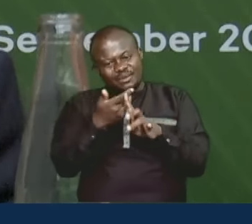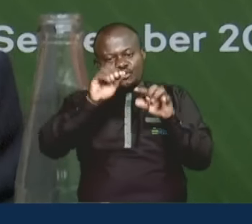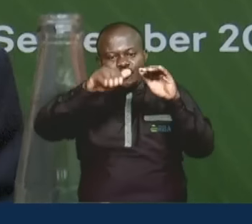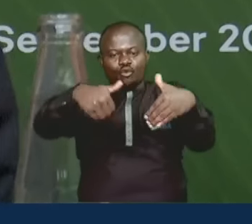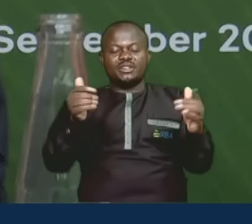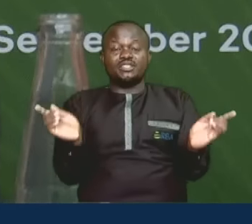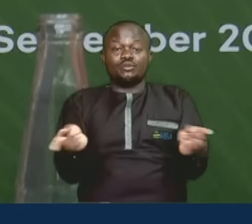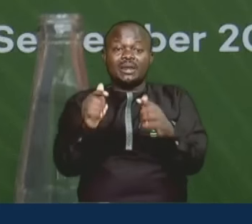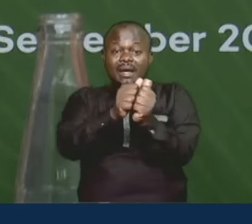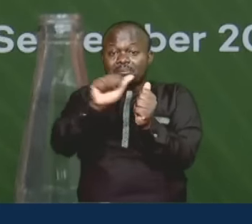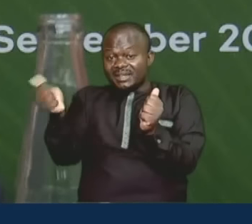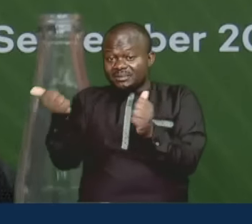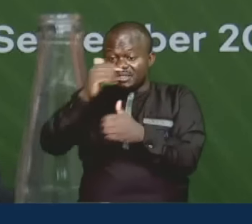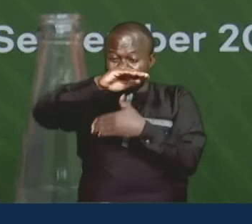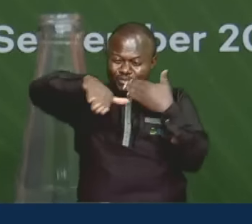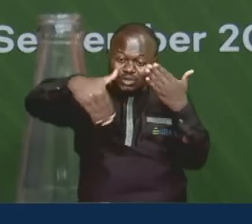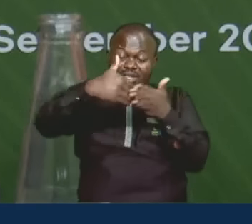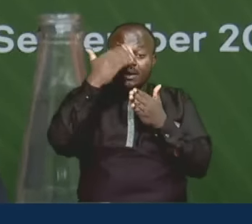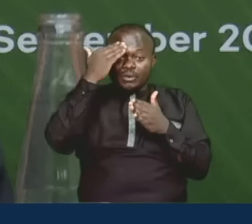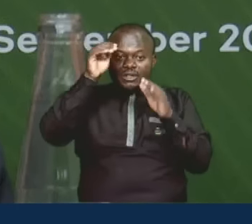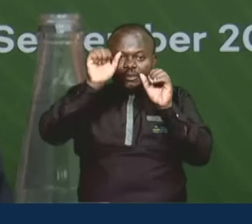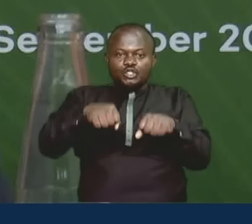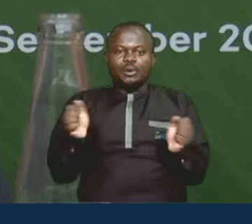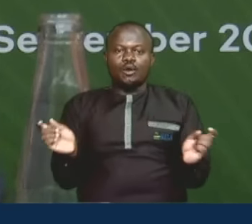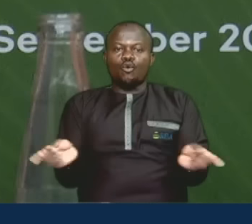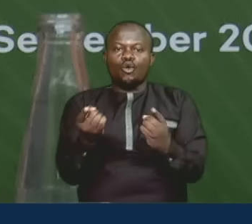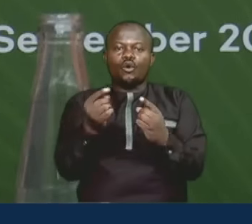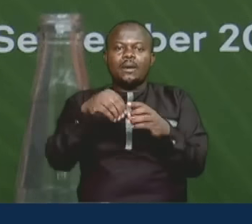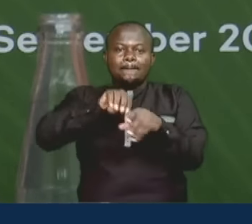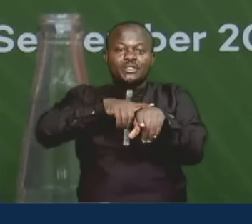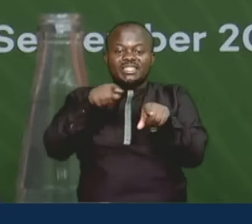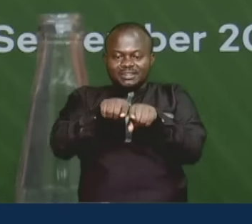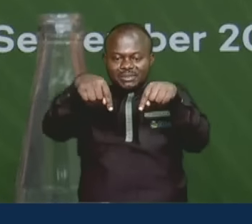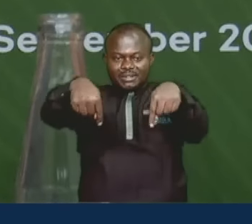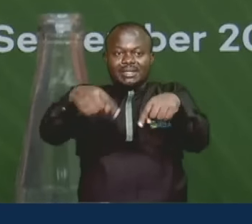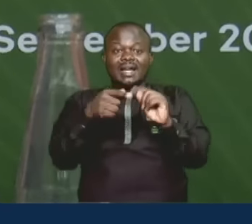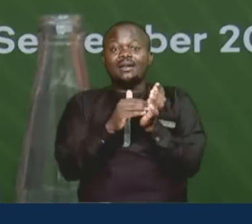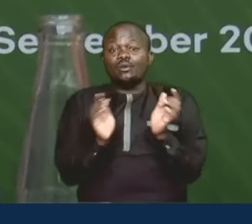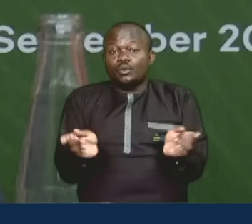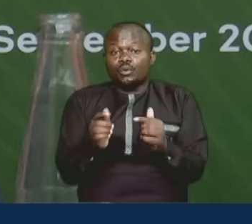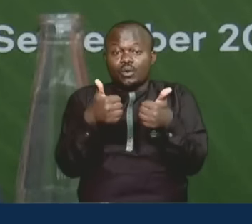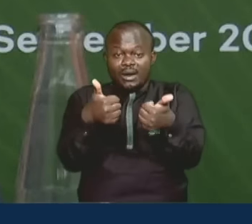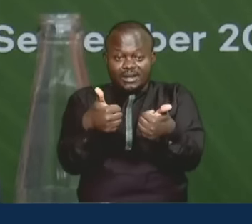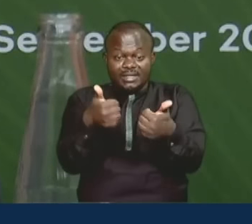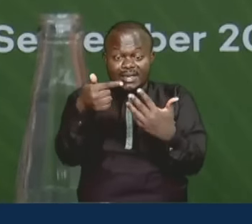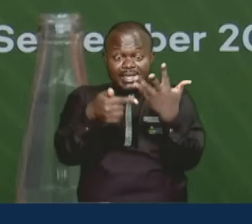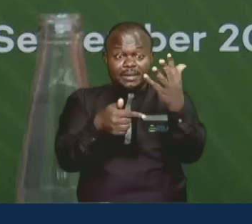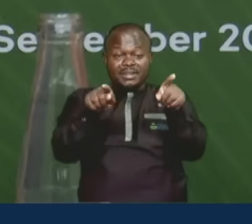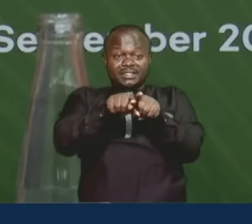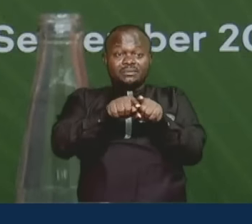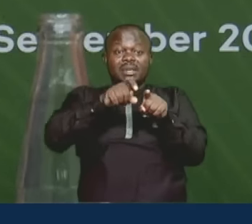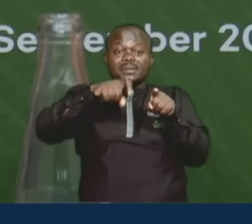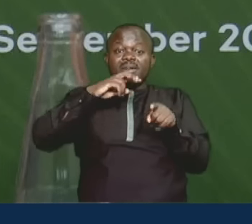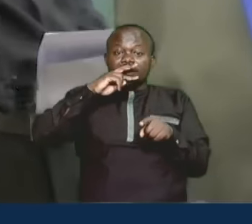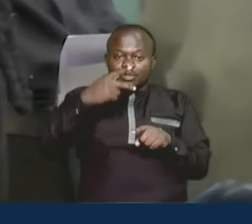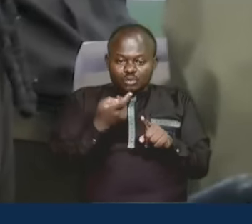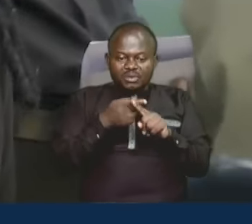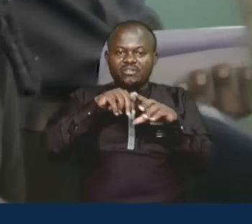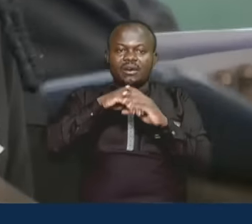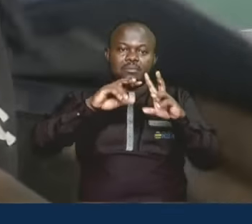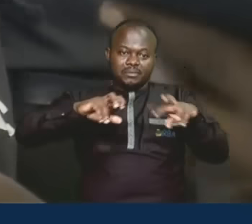fumbire n'ibindi ariko kugira ngo bishoboke nuko ugomba korora mu gihe gisa nk'iki kandi ukorora neza ibyo nabyo bikeneye ibisubizo biva mu